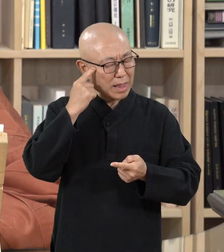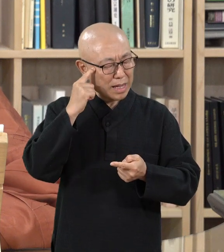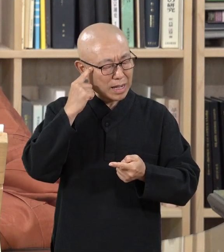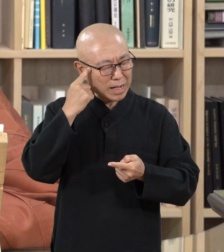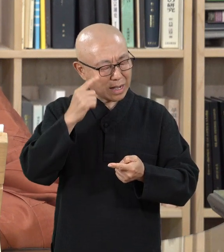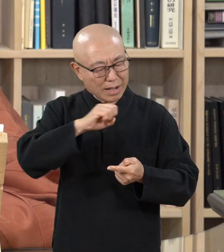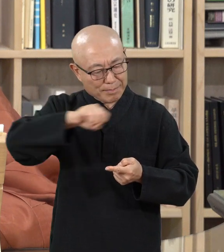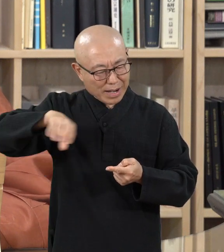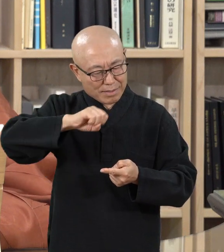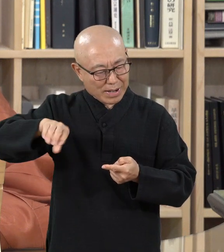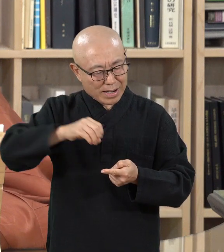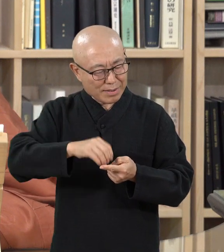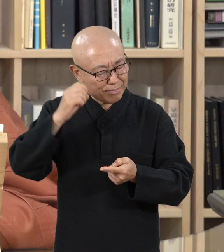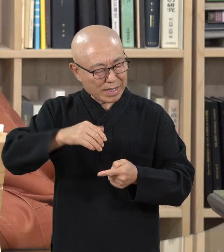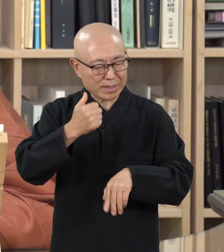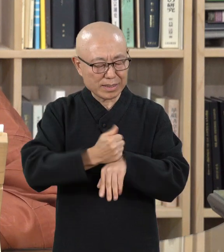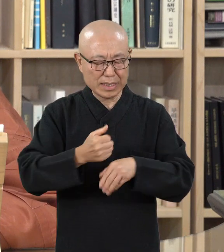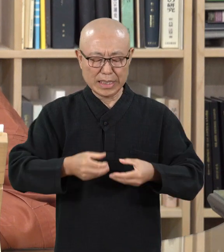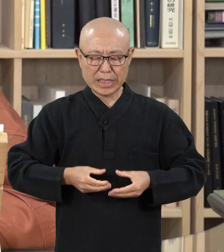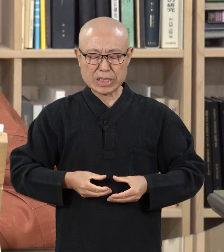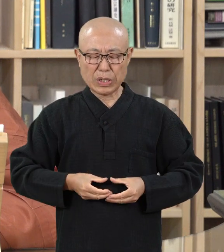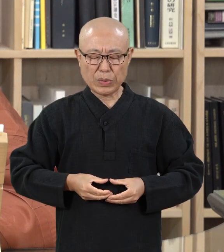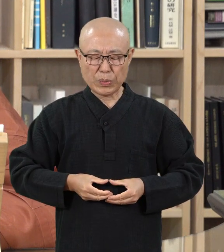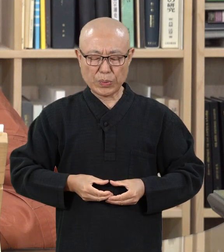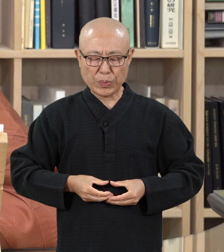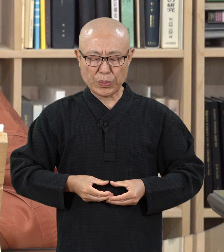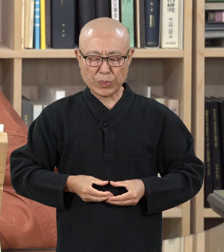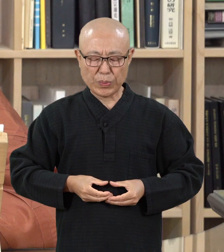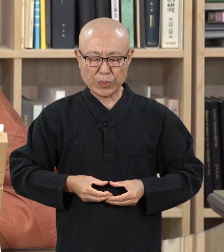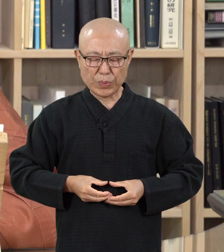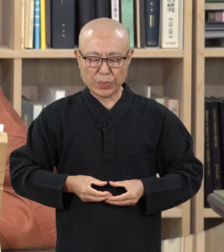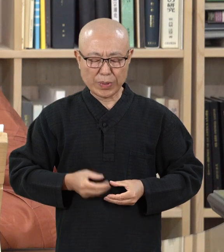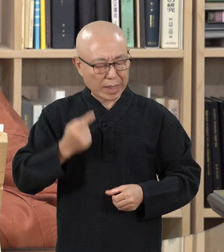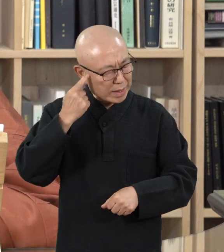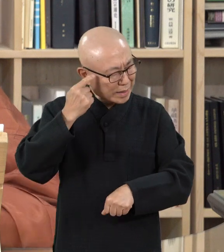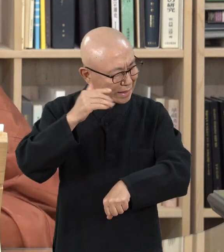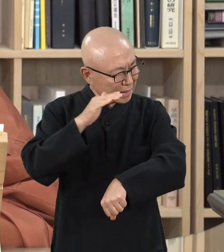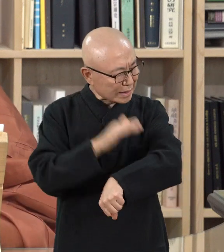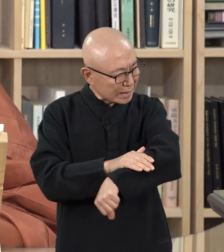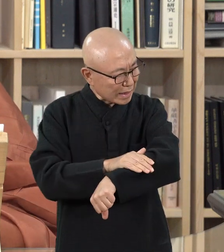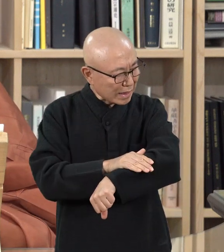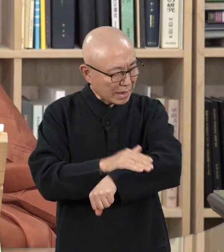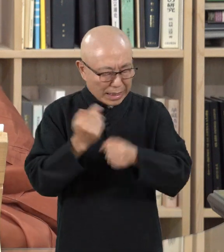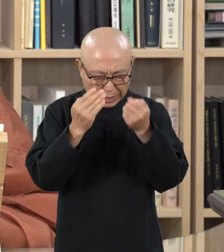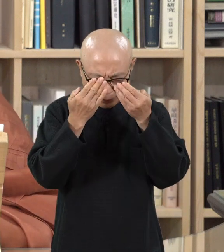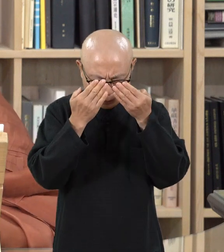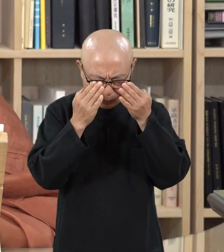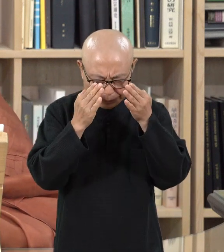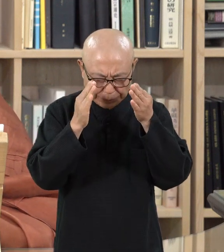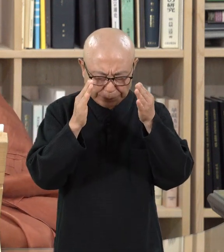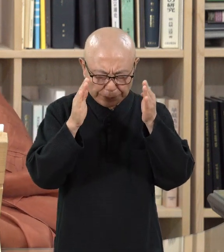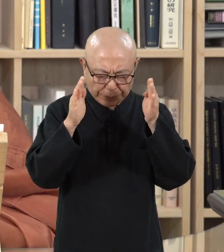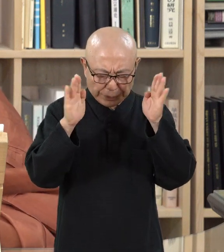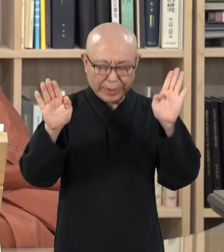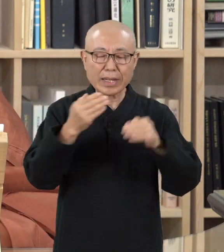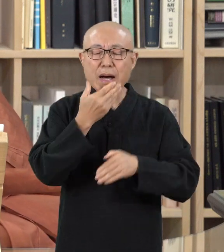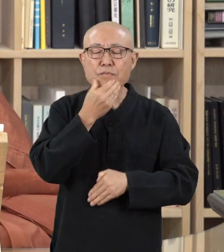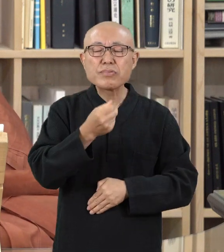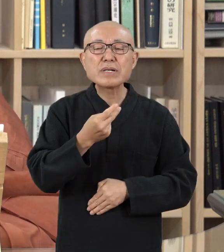그 수행단체에 들어가서 수행을 하면서 지혜를 이제 가다듬고 오히려 그러한